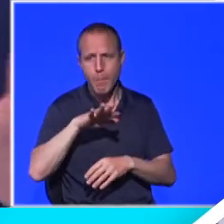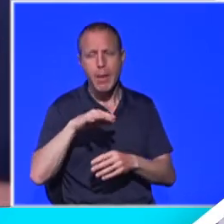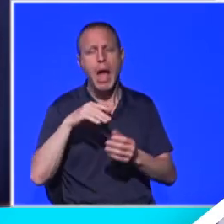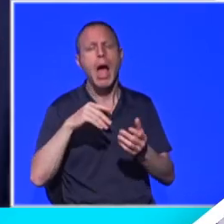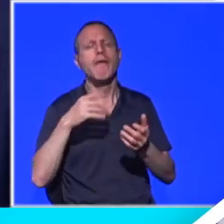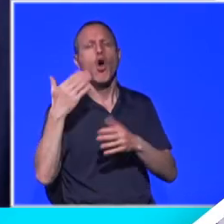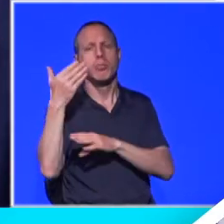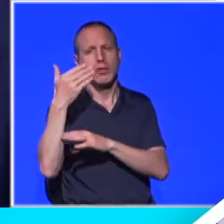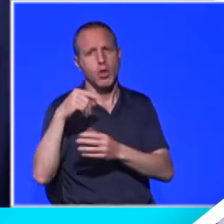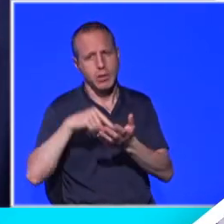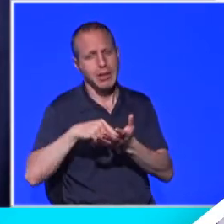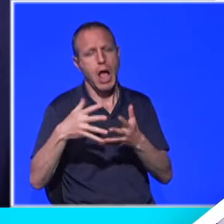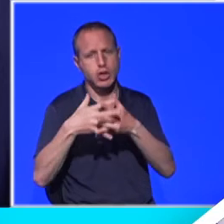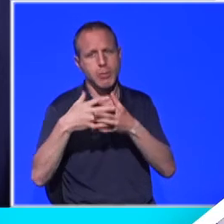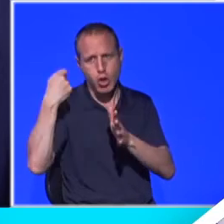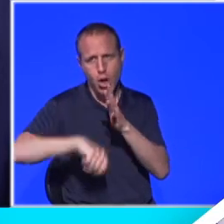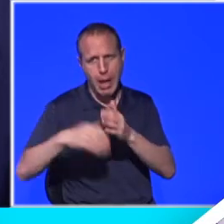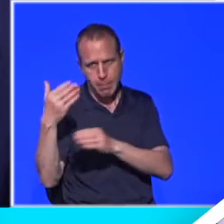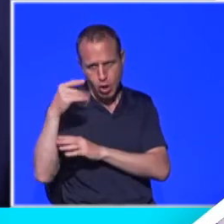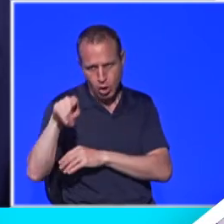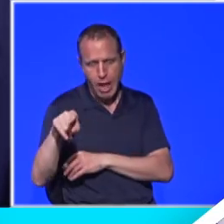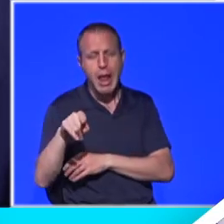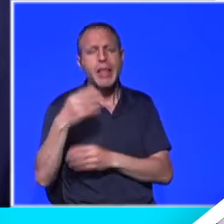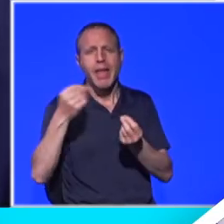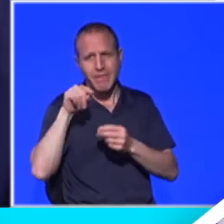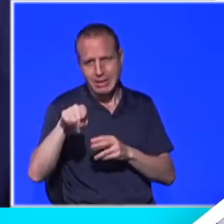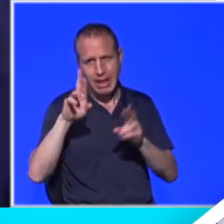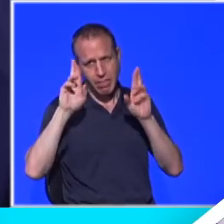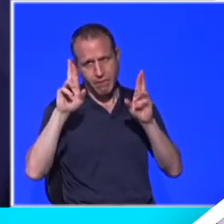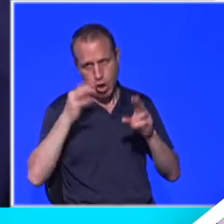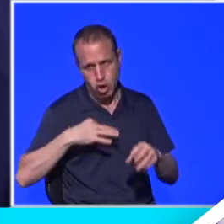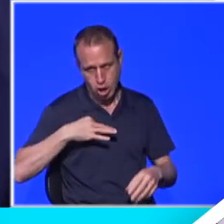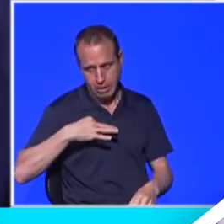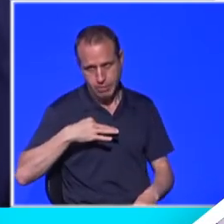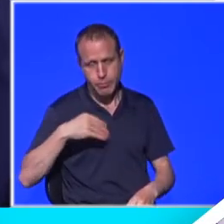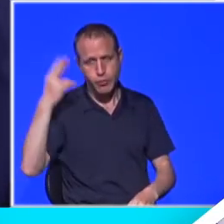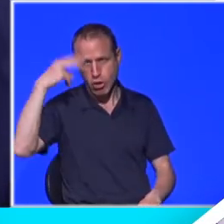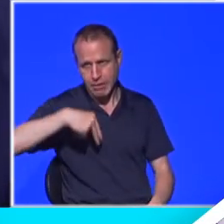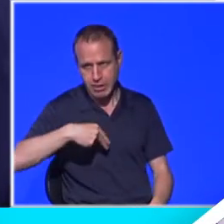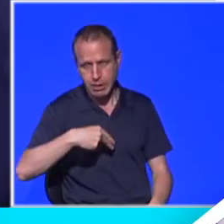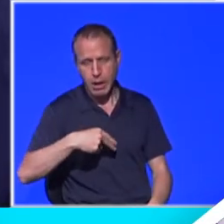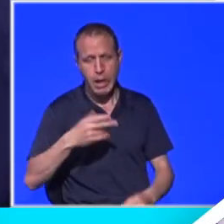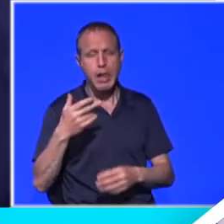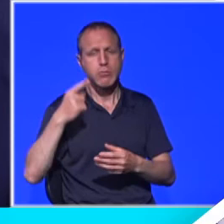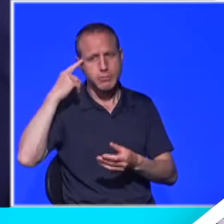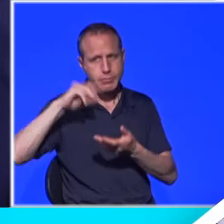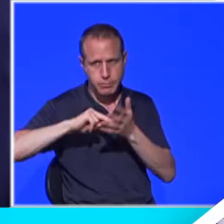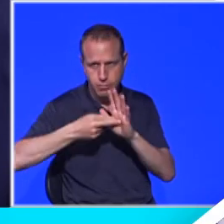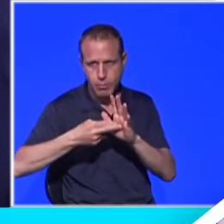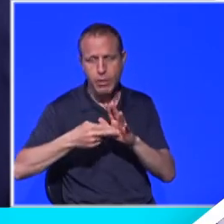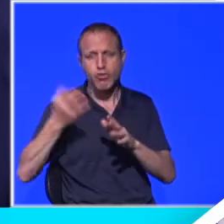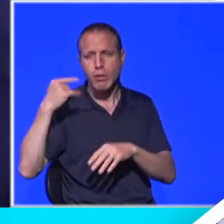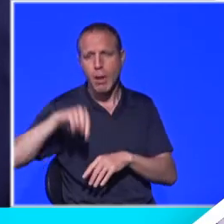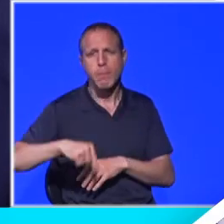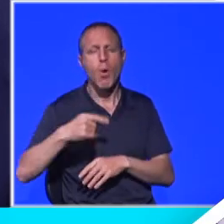קונה מהמדינות האלה. הדבר הזה בעיקר, התקווה שלי, זה שנבין שהמדיניות שהייתה פה